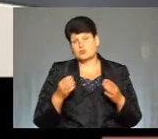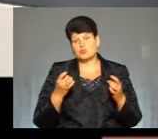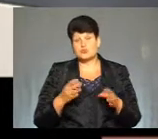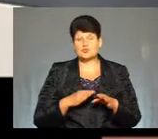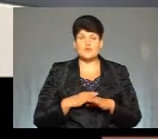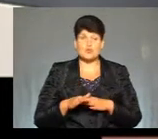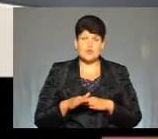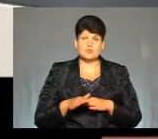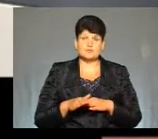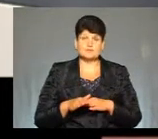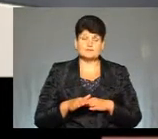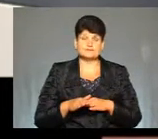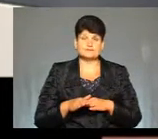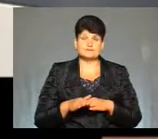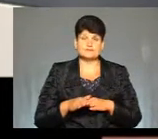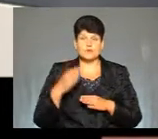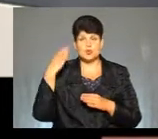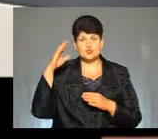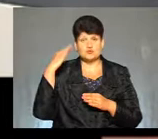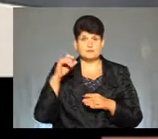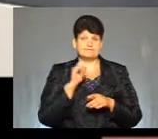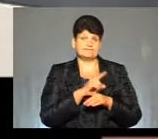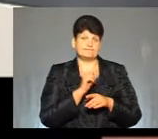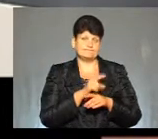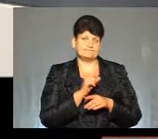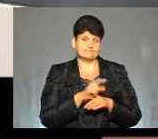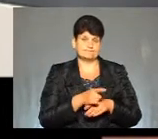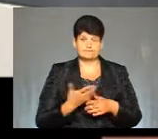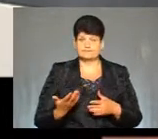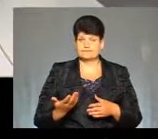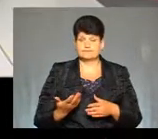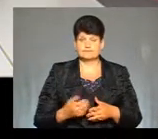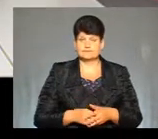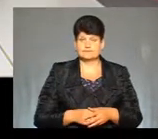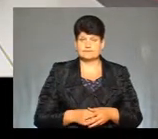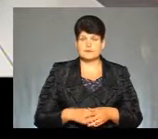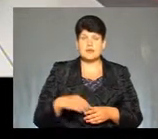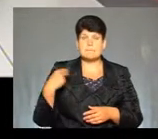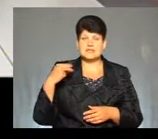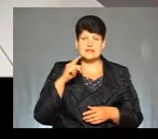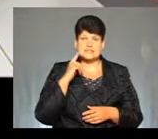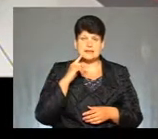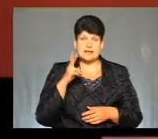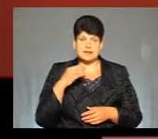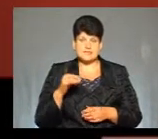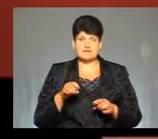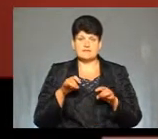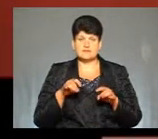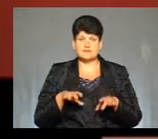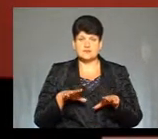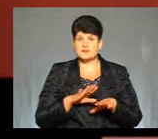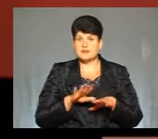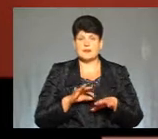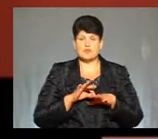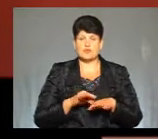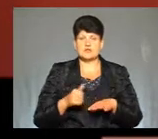виконувати роль виконавців в чужій країні. Президент Зеленський вирішив цього року не проводити військовий парад